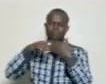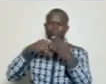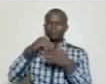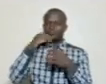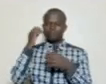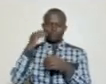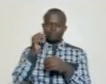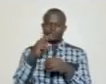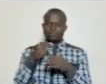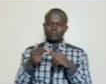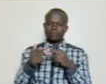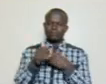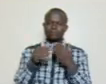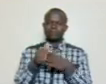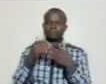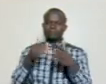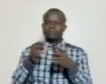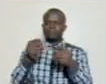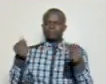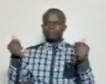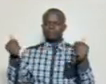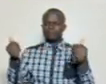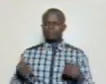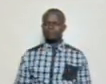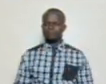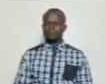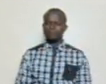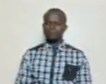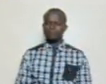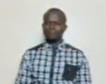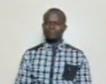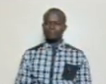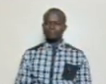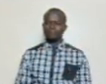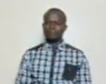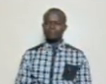mezi abiri ari imbere imirimo yo kuyashyiraho izaba yatangiye. Rutare Leonard, mu mujyi wa Kigali.